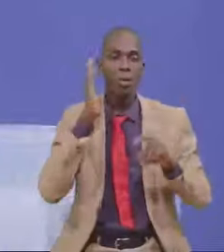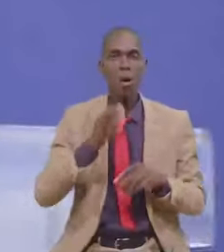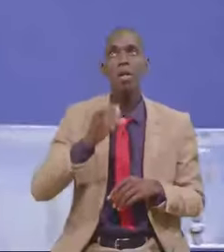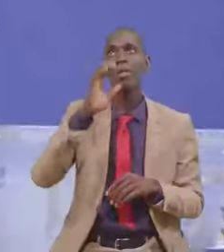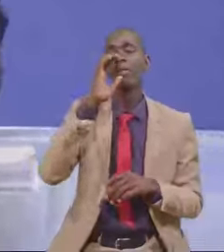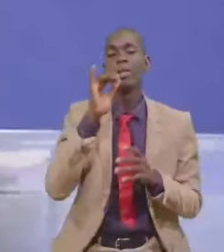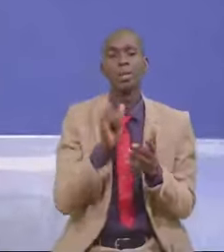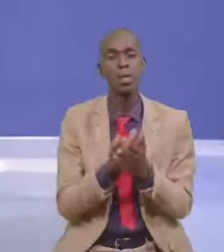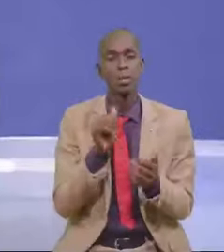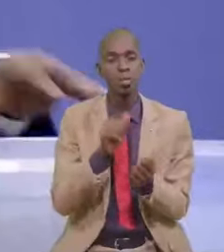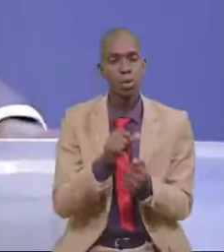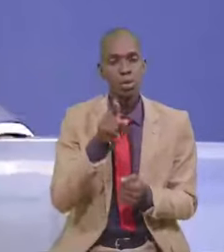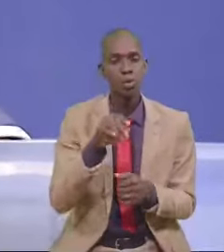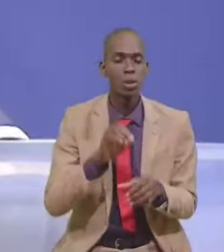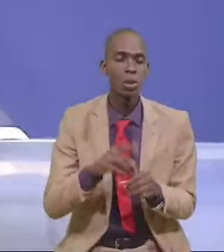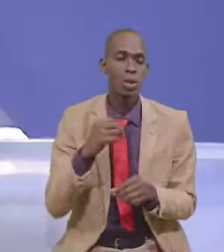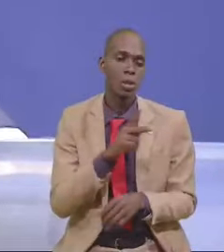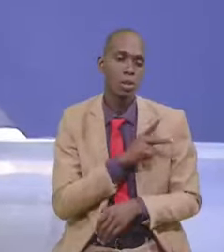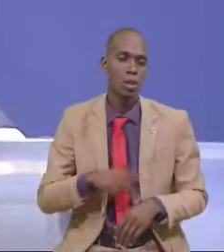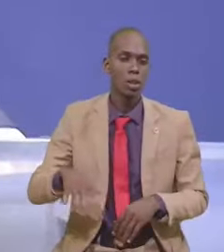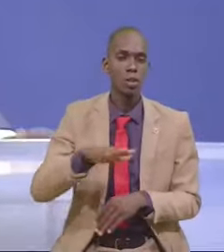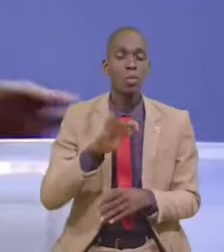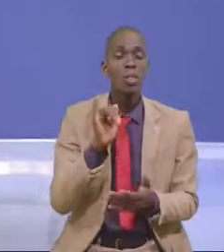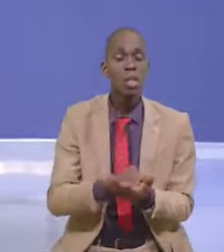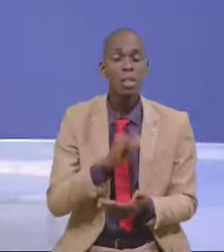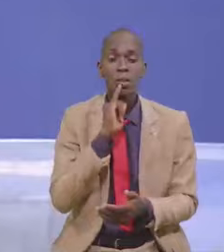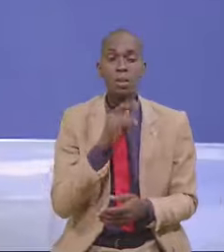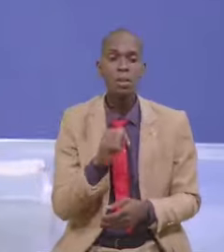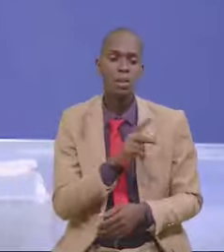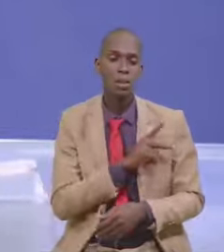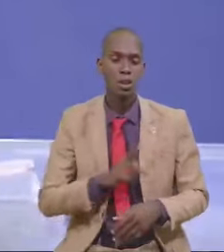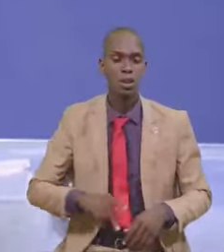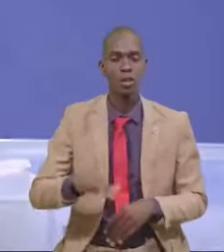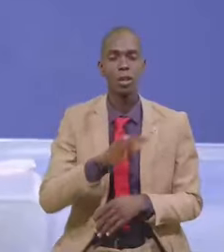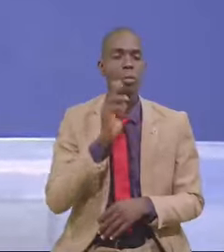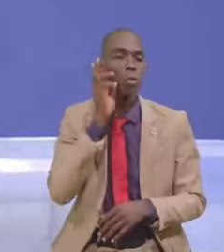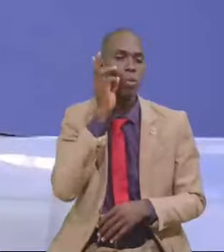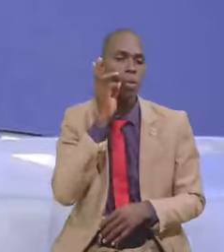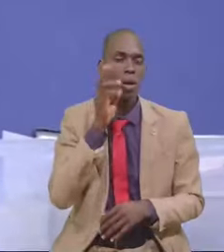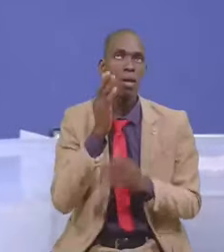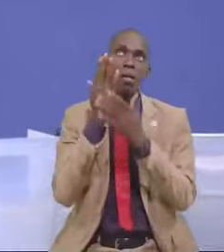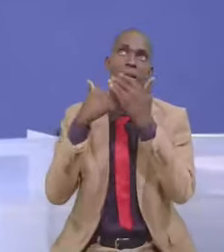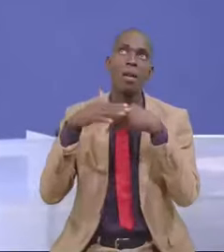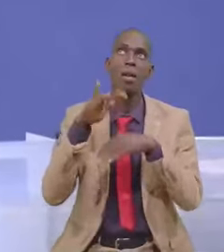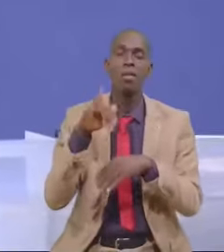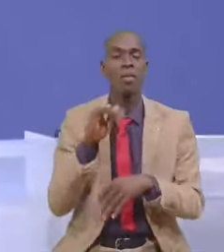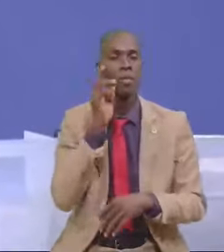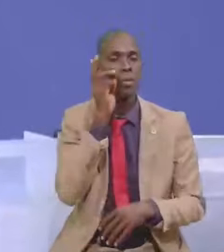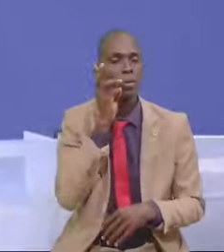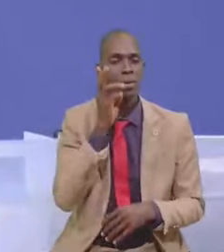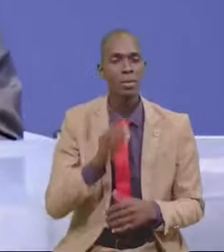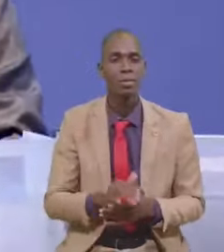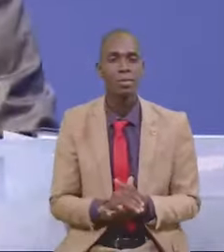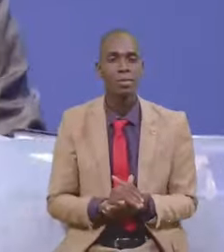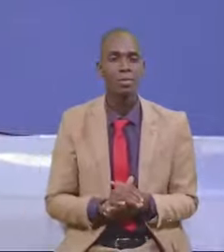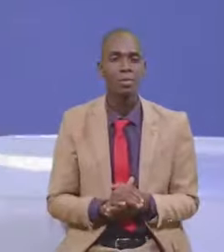je ne boirai plus le fruit de la vigne avec vous sur la terre. Mais quand je reviendrai en tant que roi des rois, seigneur des seigneurs, j'en boirai avec vous dans le